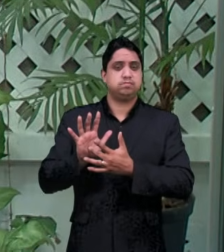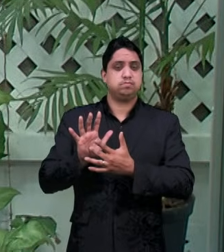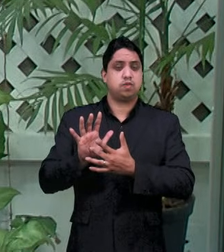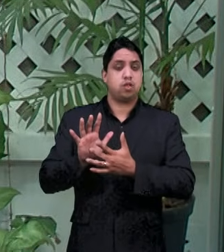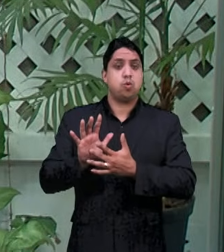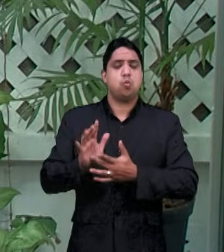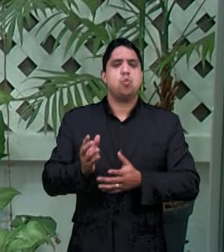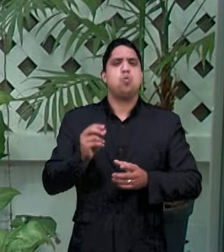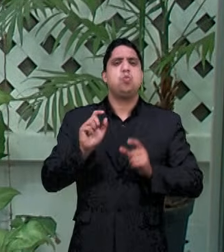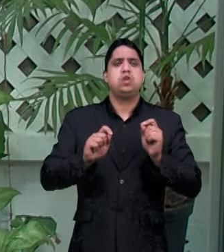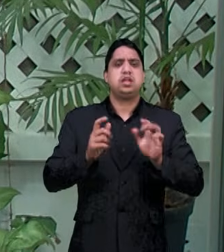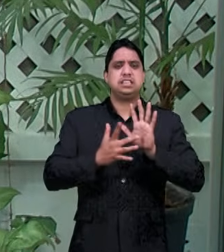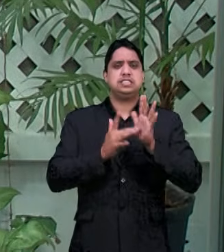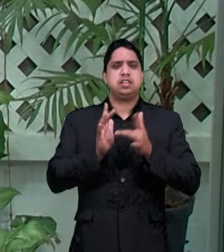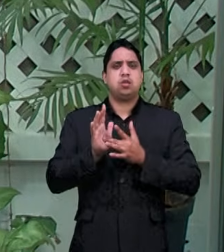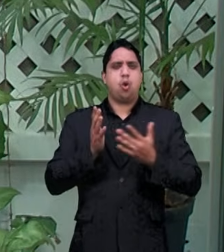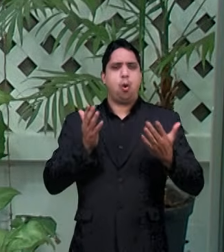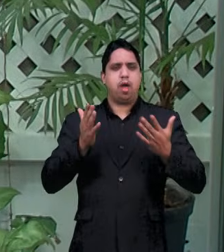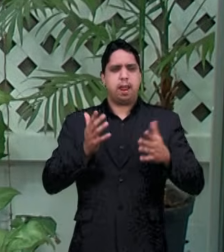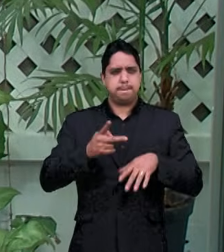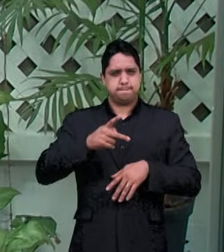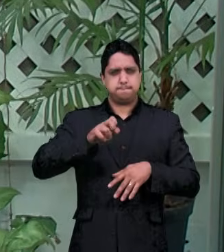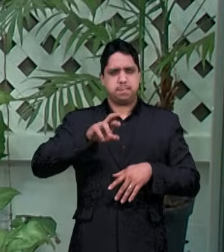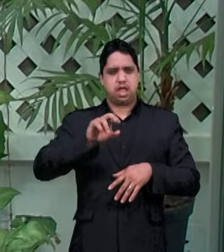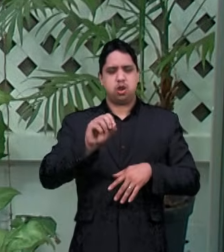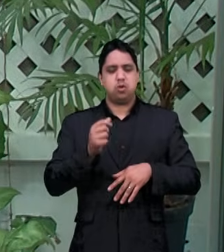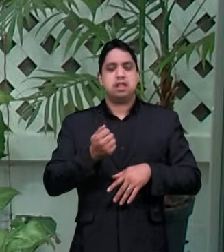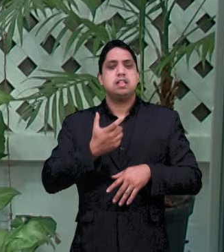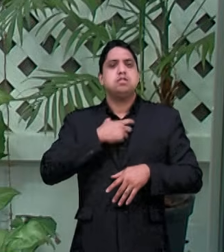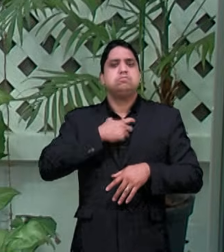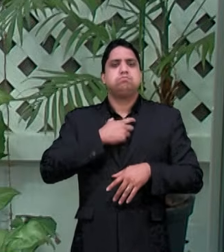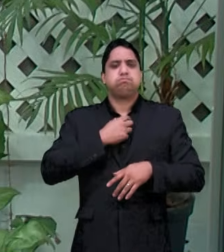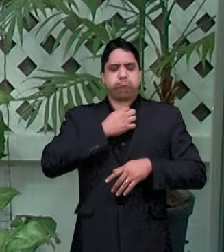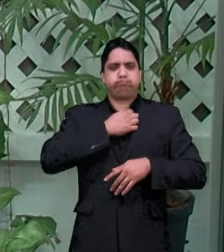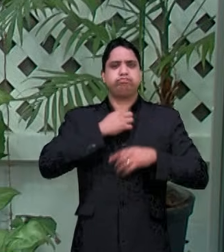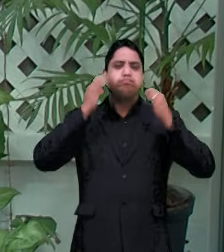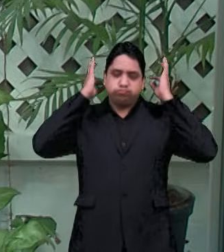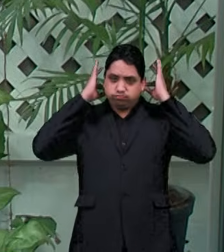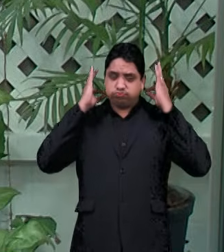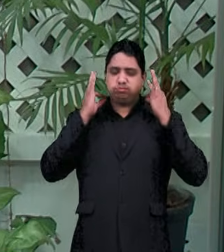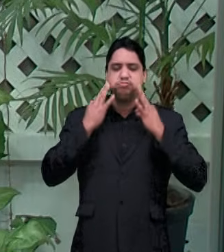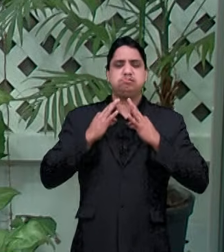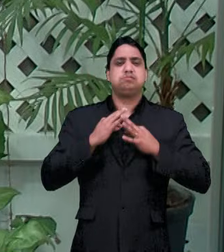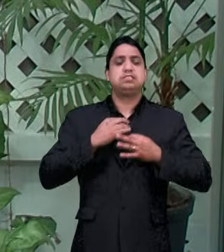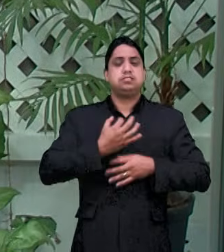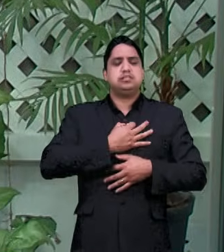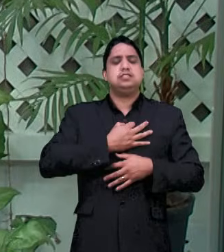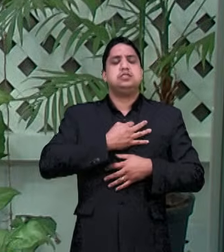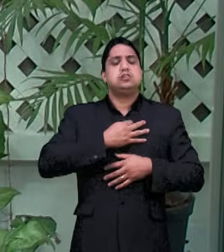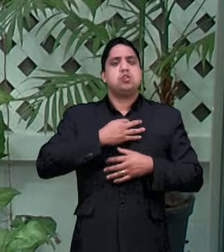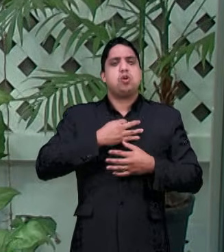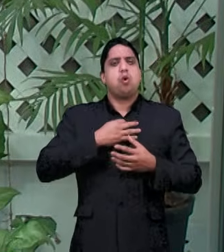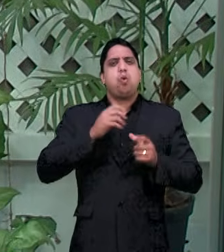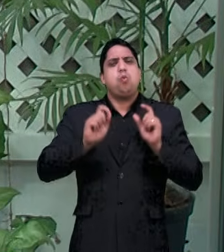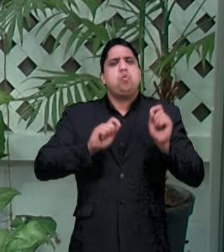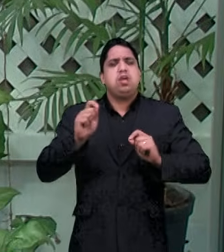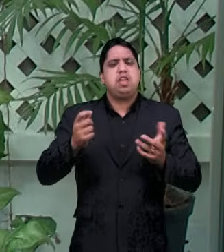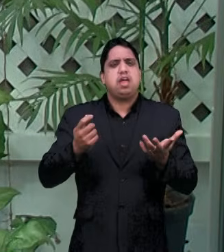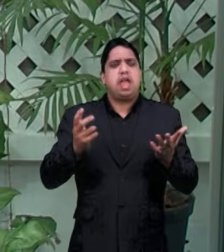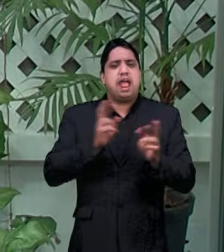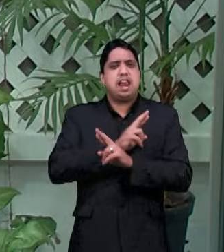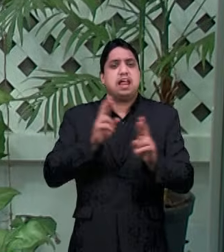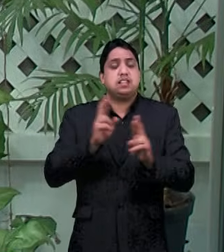est au collier, autour du cou. Donc, dans la vision prophétique, cette perle est au même